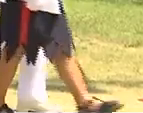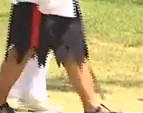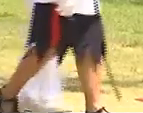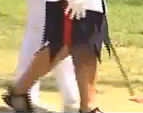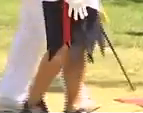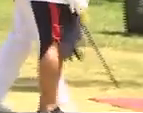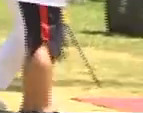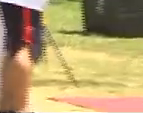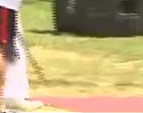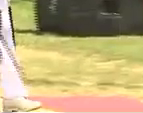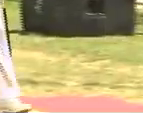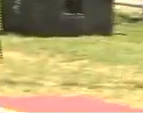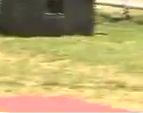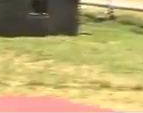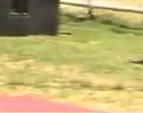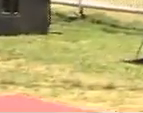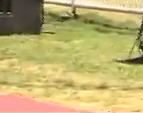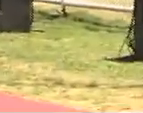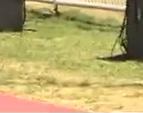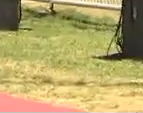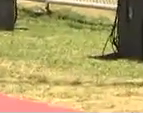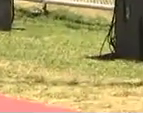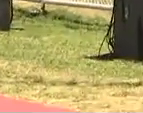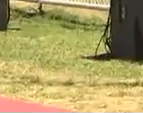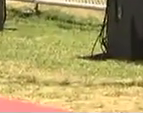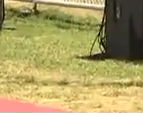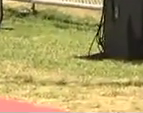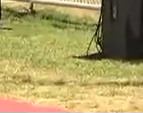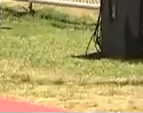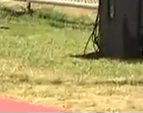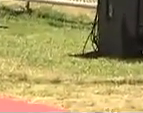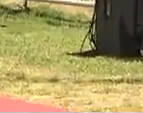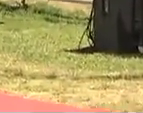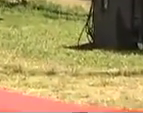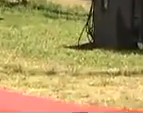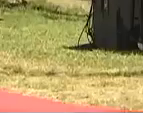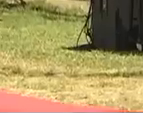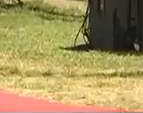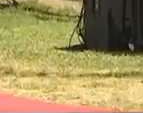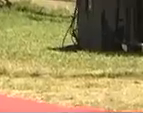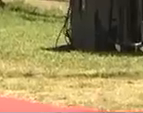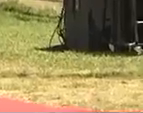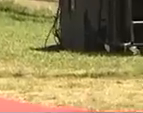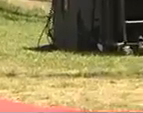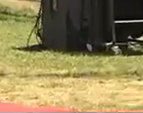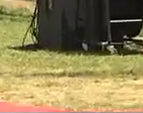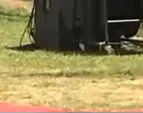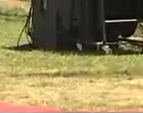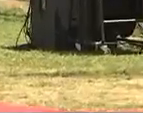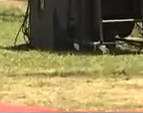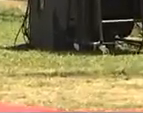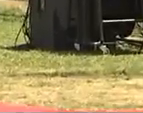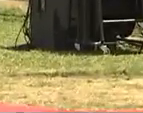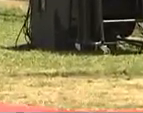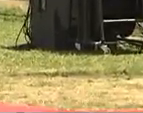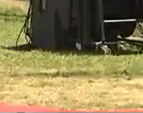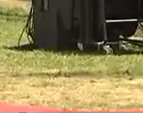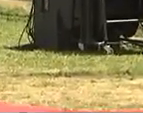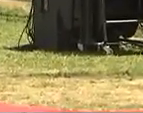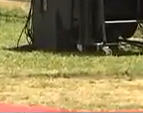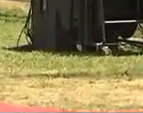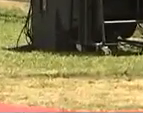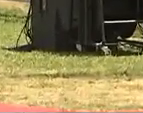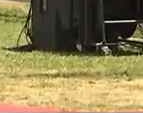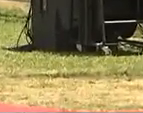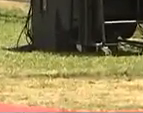ये यहाँ से रवाना हो रहे हैं और मार्च जो है ये कंटिन्यू होगा नांदी टाउन